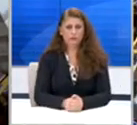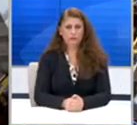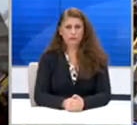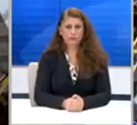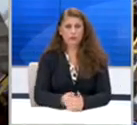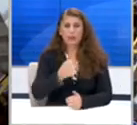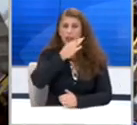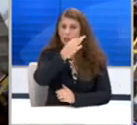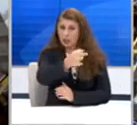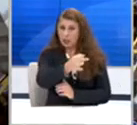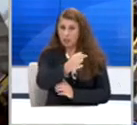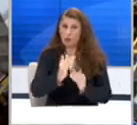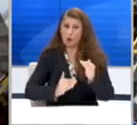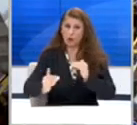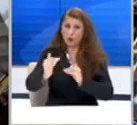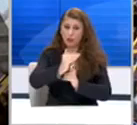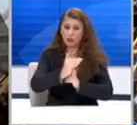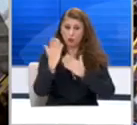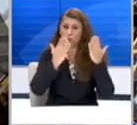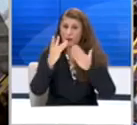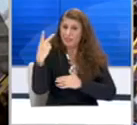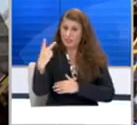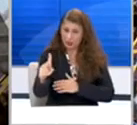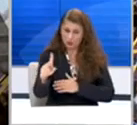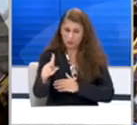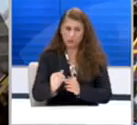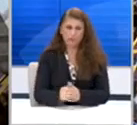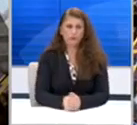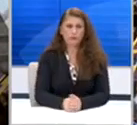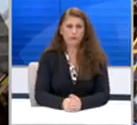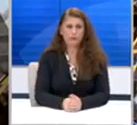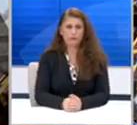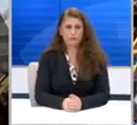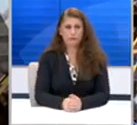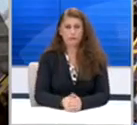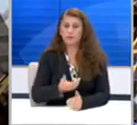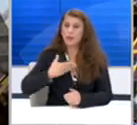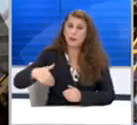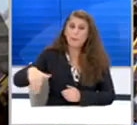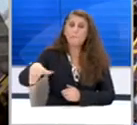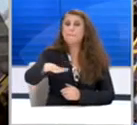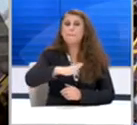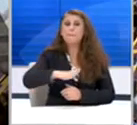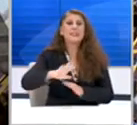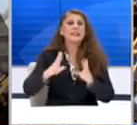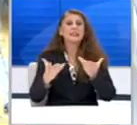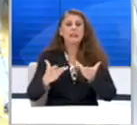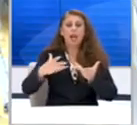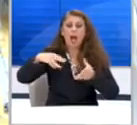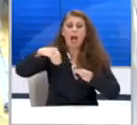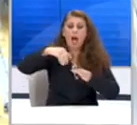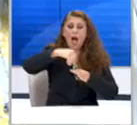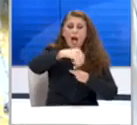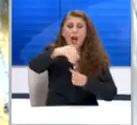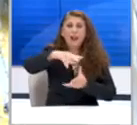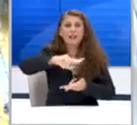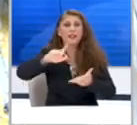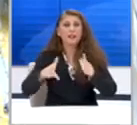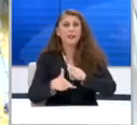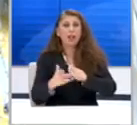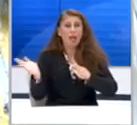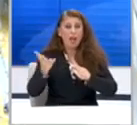Είπεν ο Κύριος στις εαυτού μαθητές, ημείς έστε το άλας της γης, εάν δε το